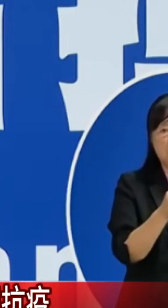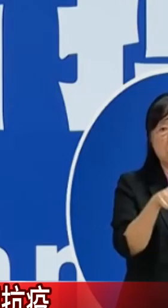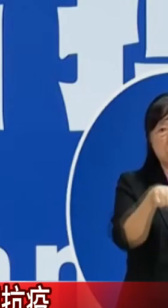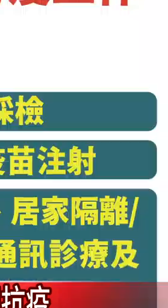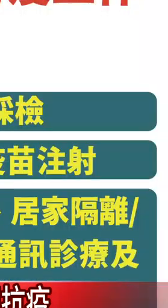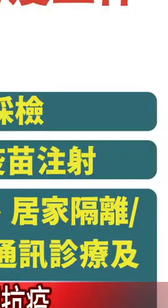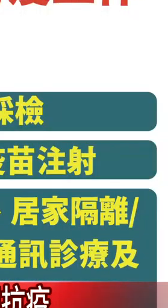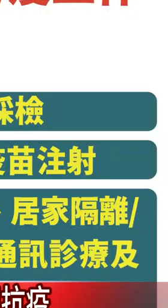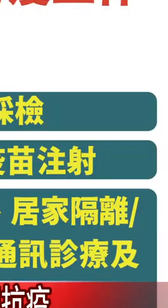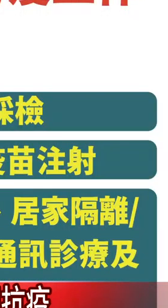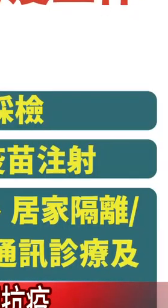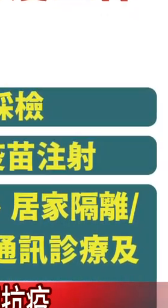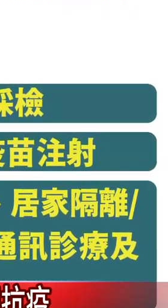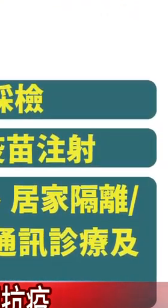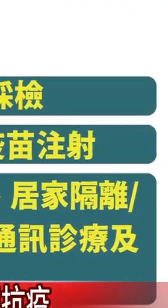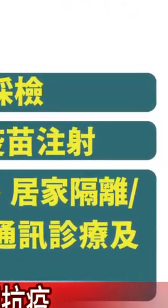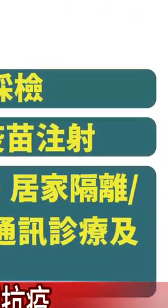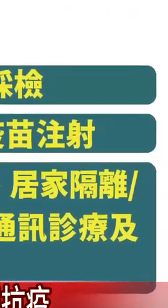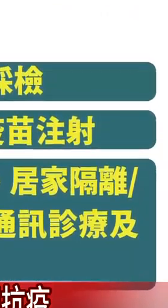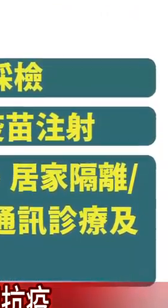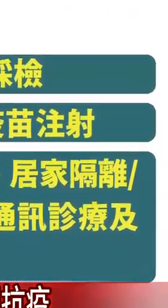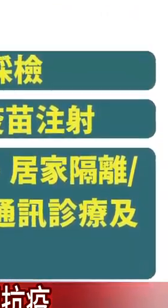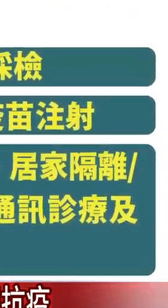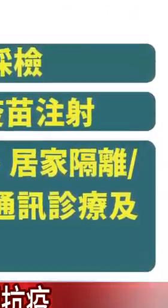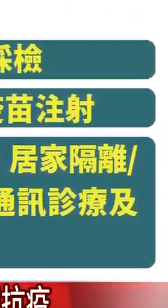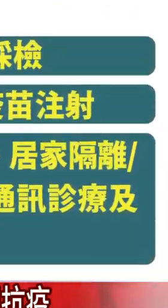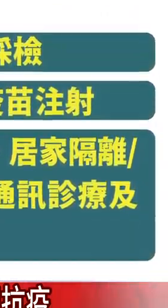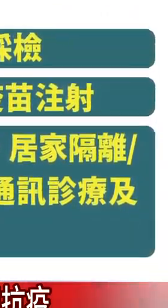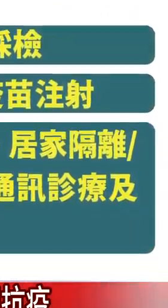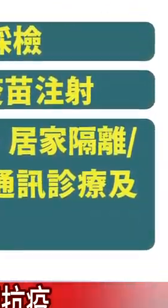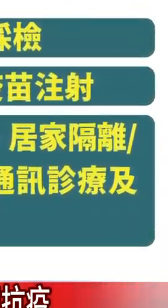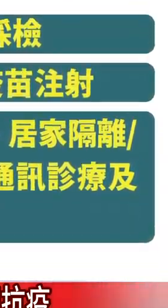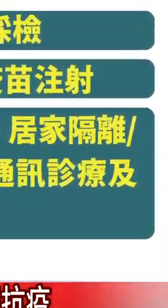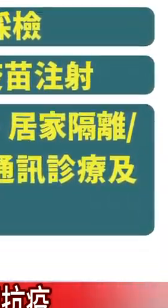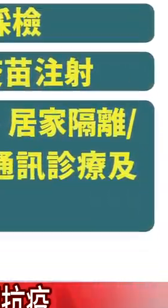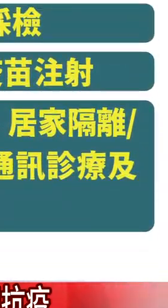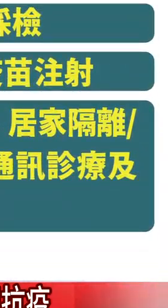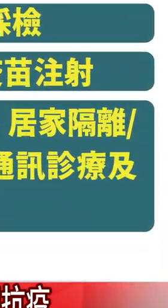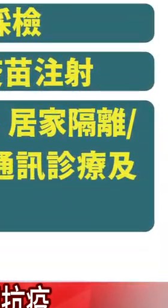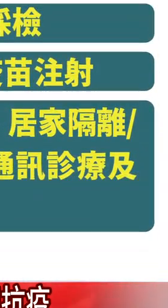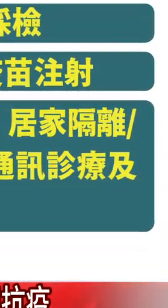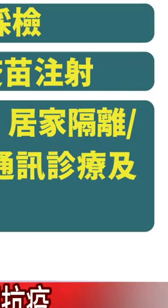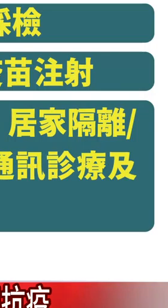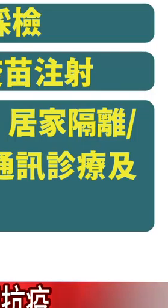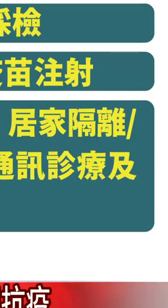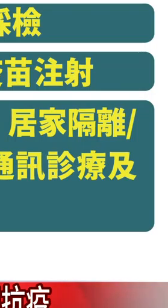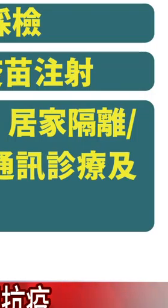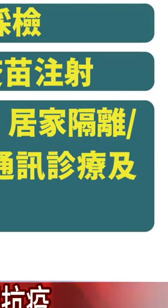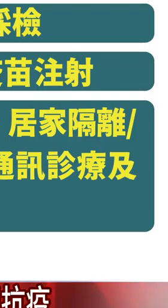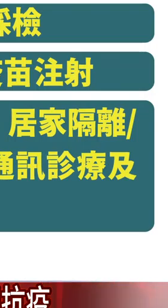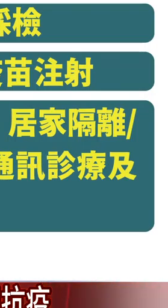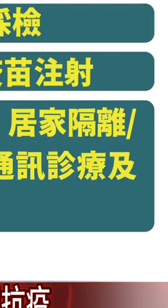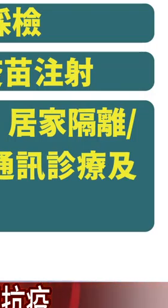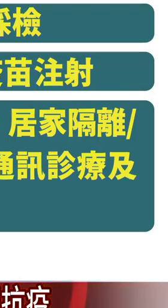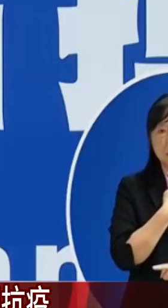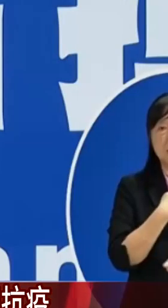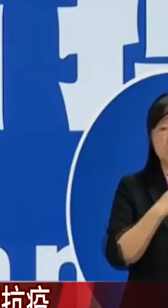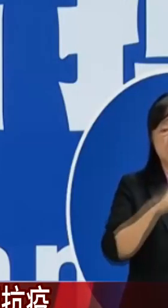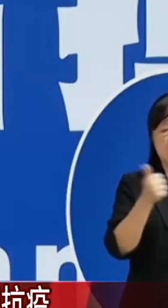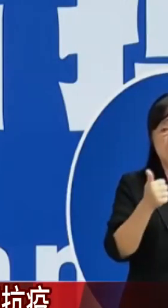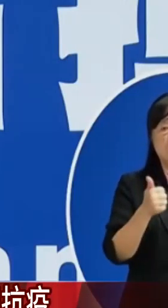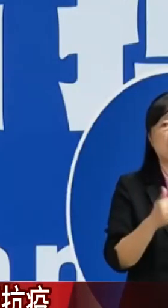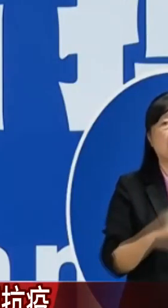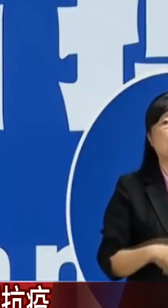站的一个活动，那在短短的几个小时内，就有320位耳鼻喉科的专科医